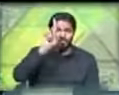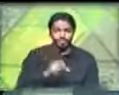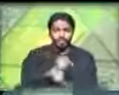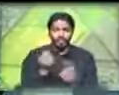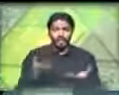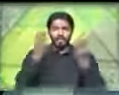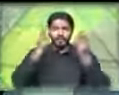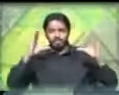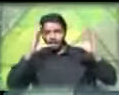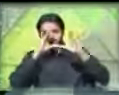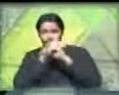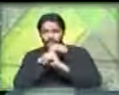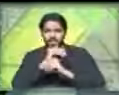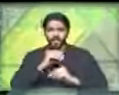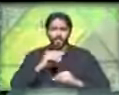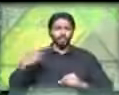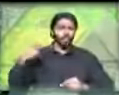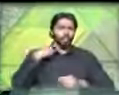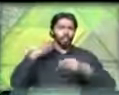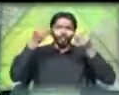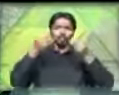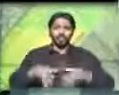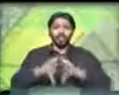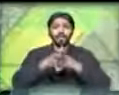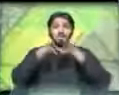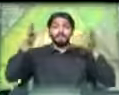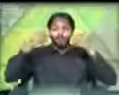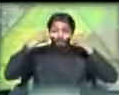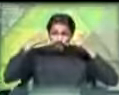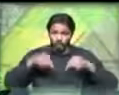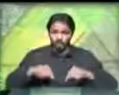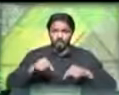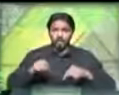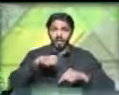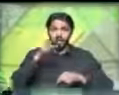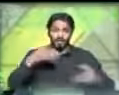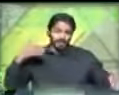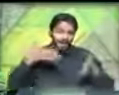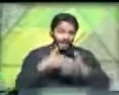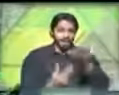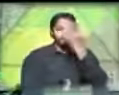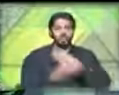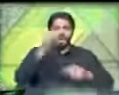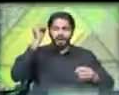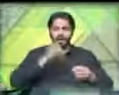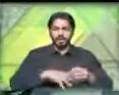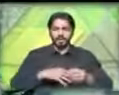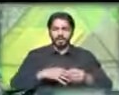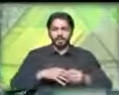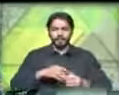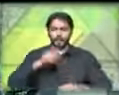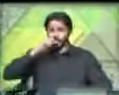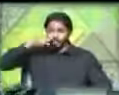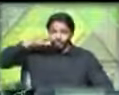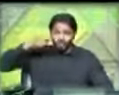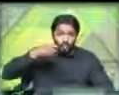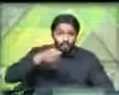القيامة، وخذلان وخسران في الدنيا والآخرة، لا يقيم الله به فردا،